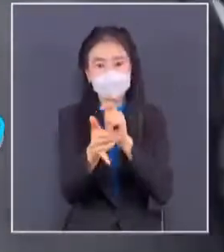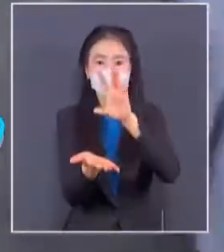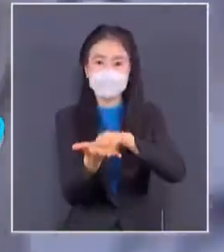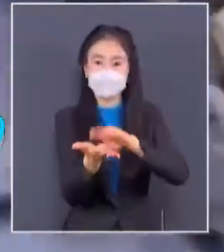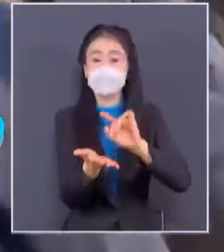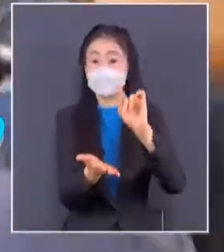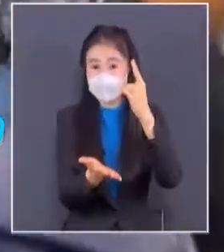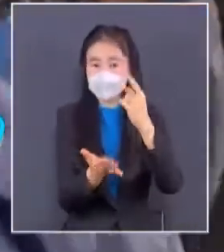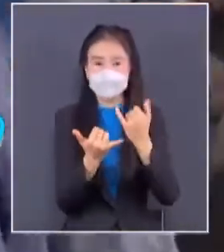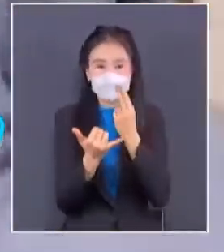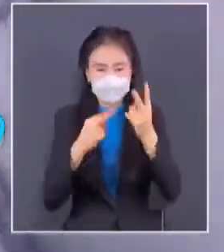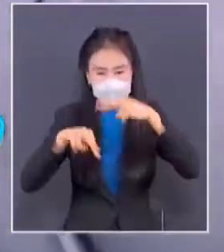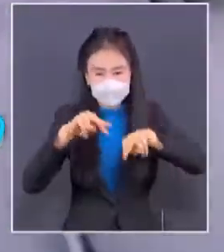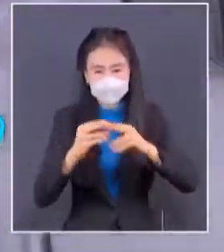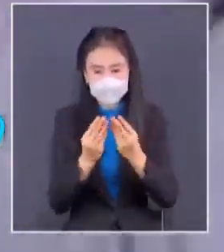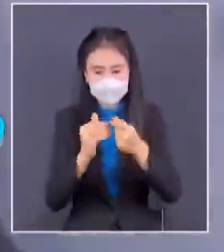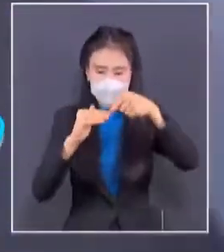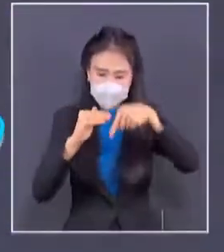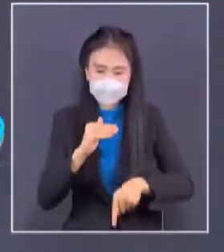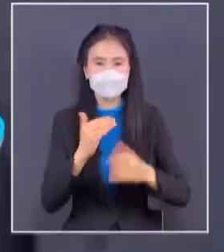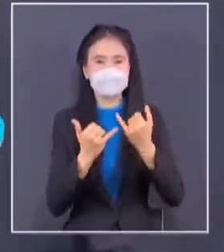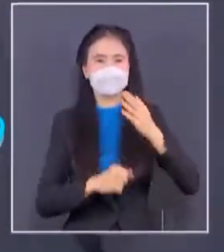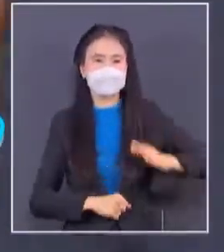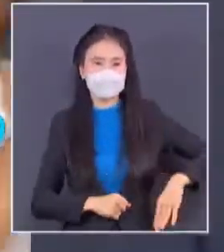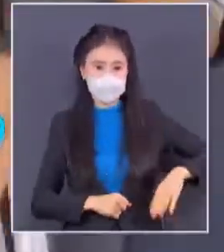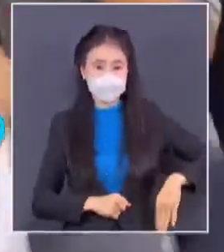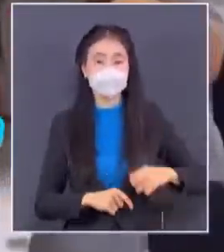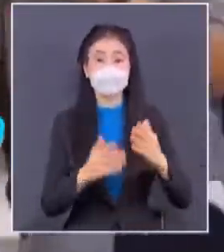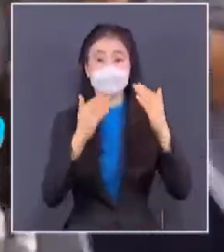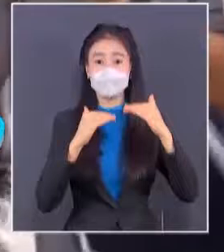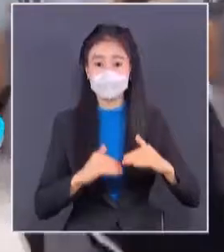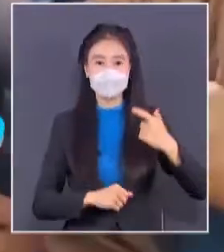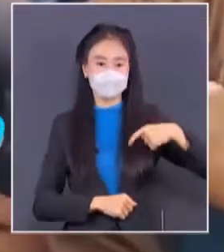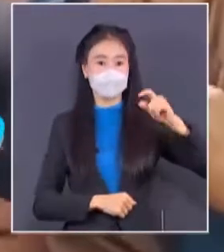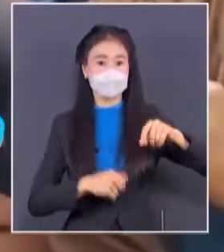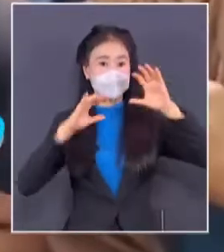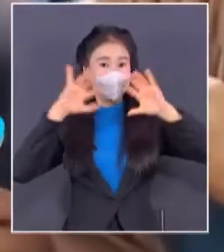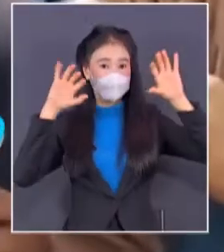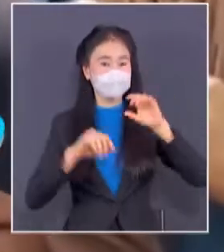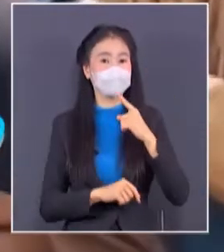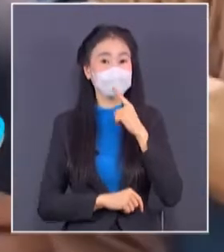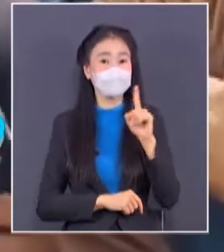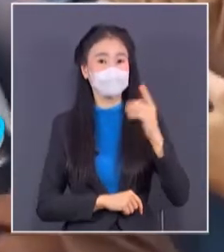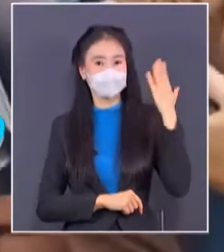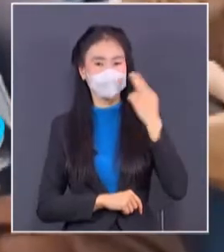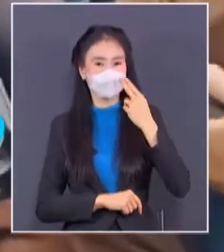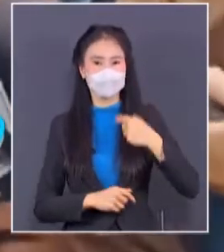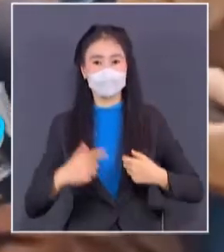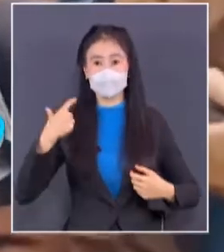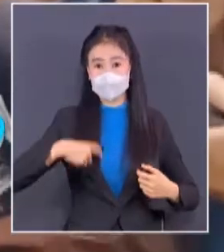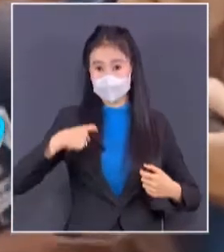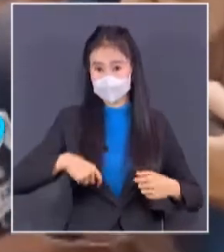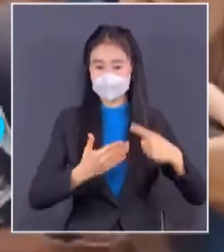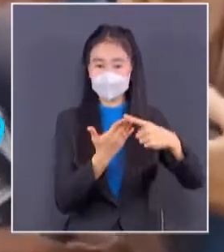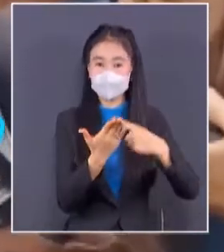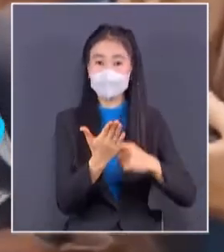คำเพิ่มเติมไปดูรายละเอียดเพิ่มเติมเดี๋ยวค่อยว่ากันใหม่ทีนี้พออัยการว่าอย่างนี้ครับทางทนายความและที่ป